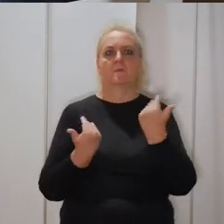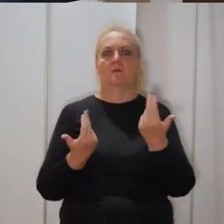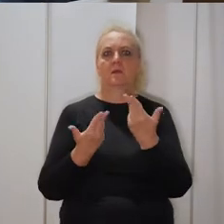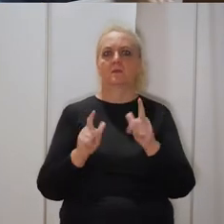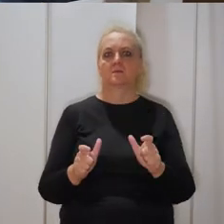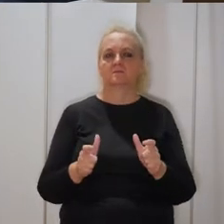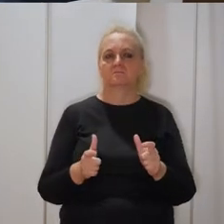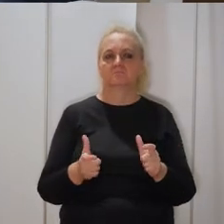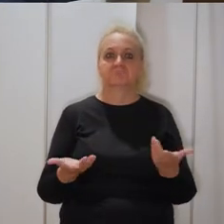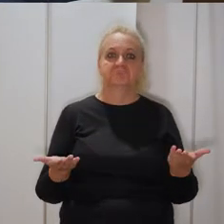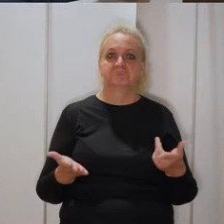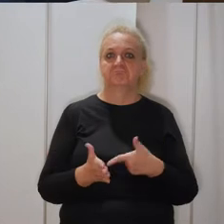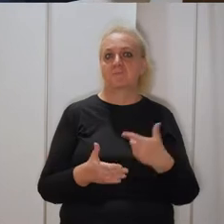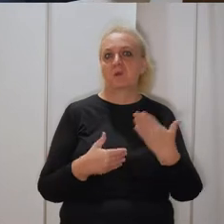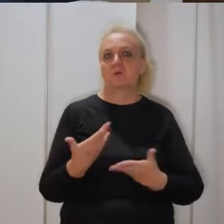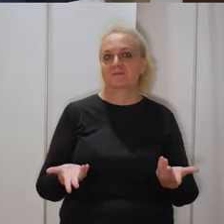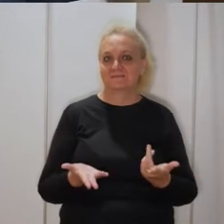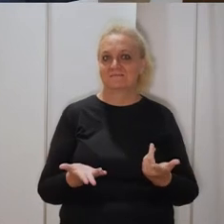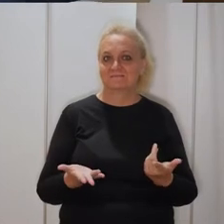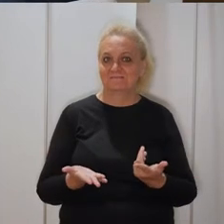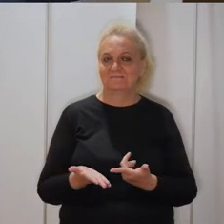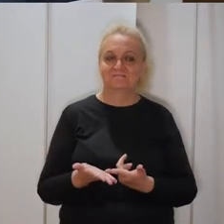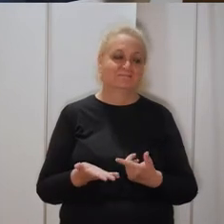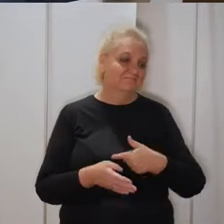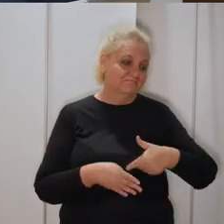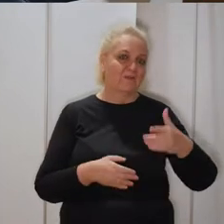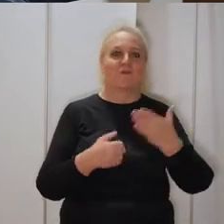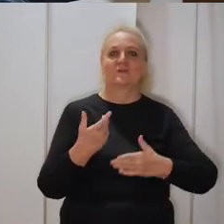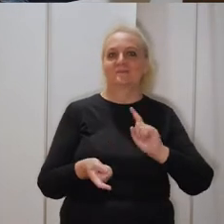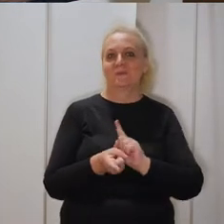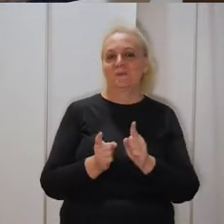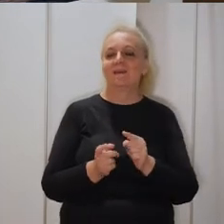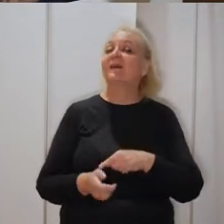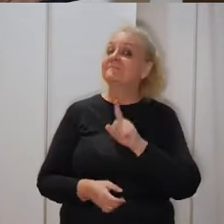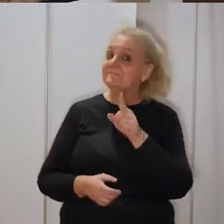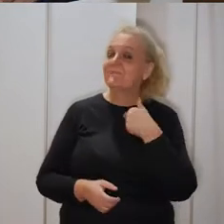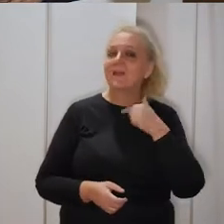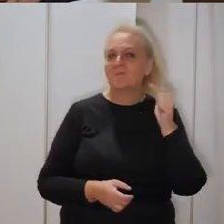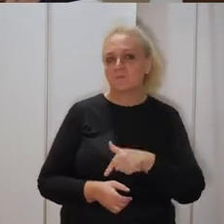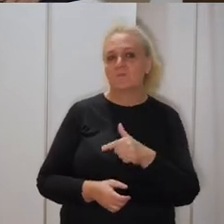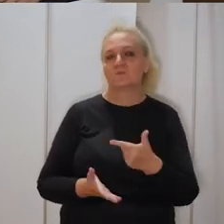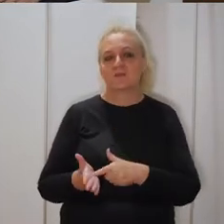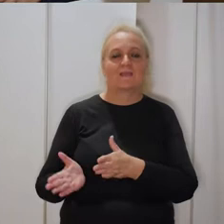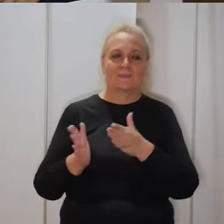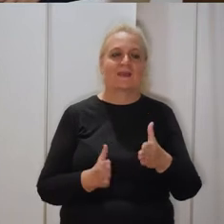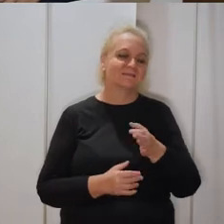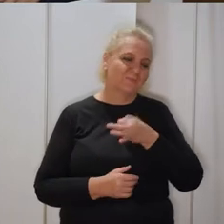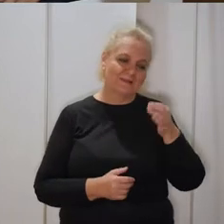prostu słychać takie świerszcze. Koniec. Czas zakończyć spotkanie. Czyli jednak musimy zadać same to następne